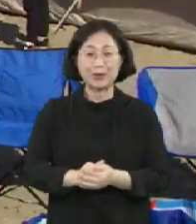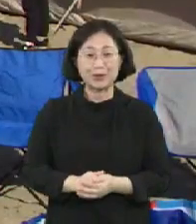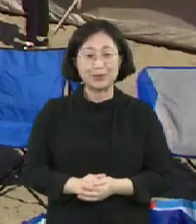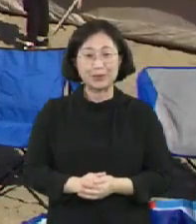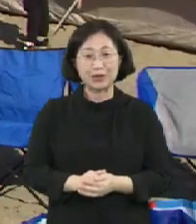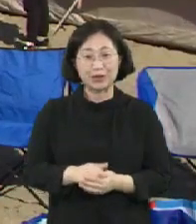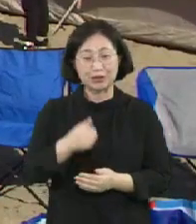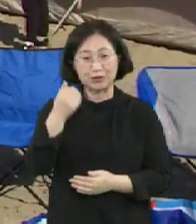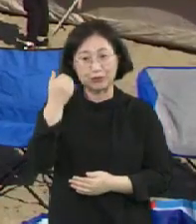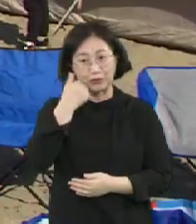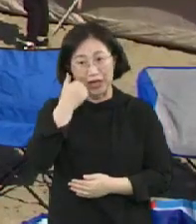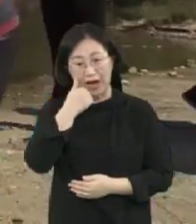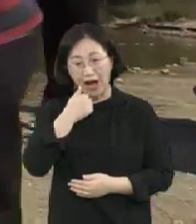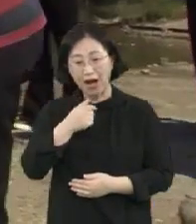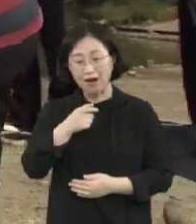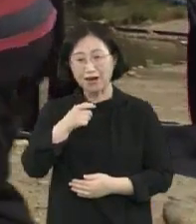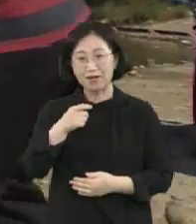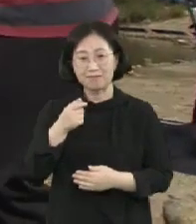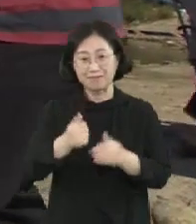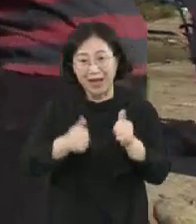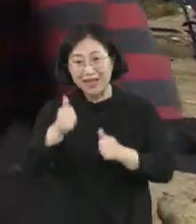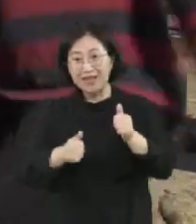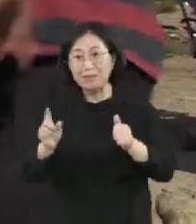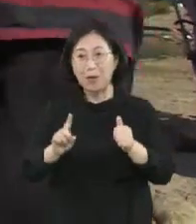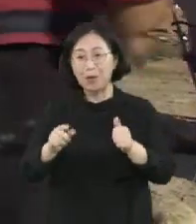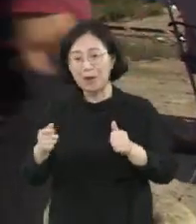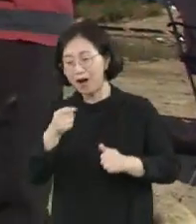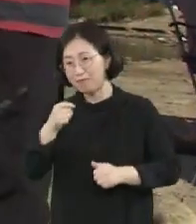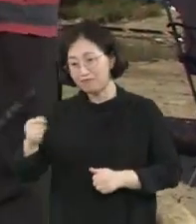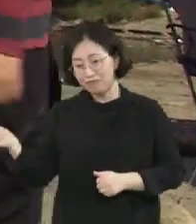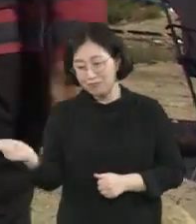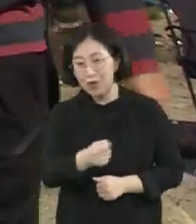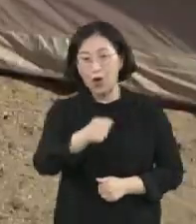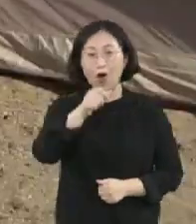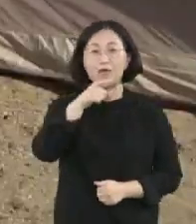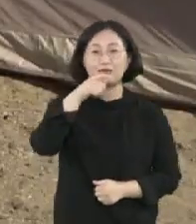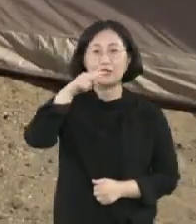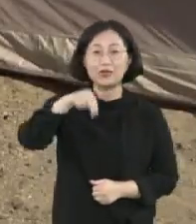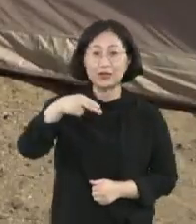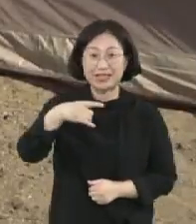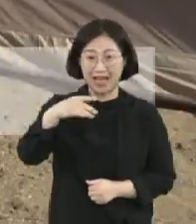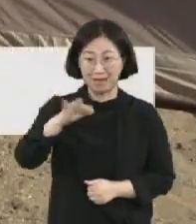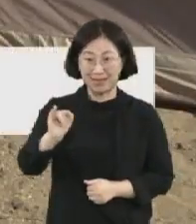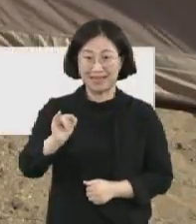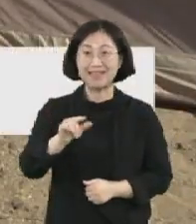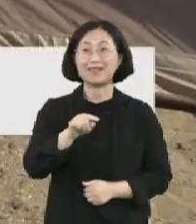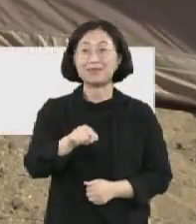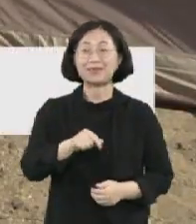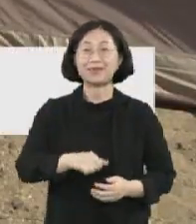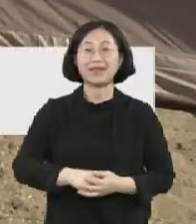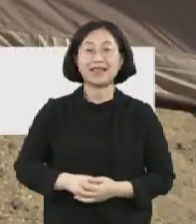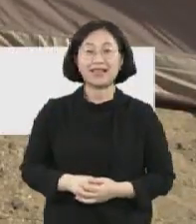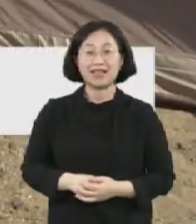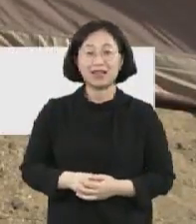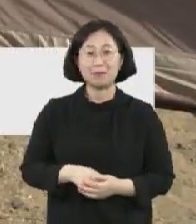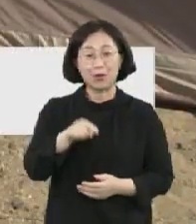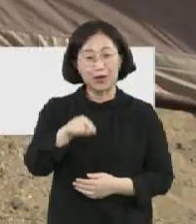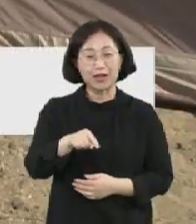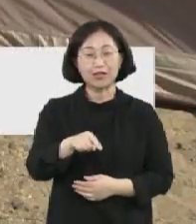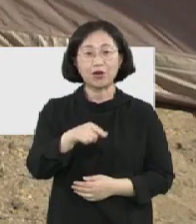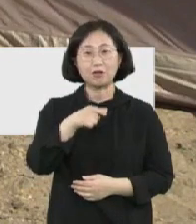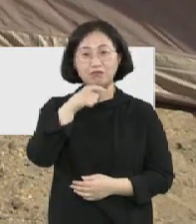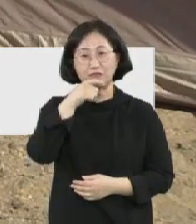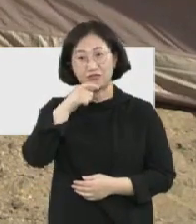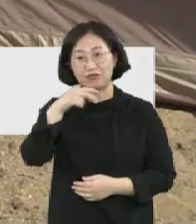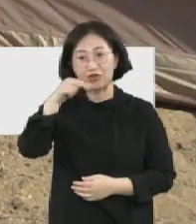누가 물수제비를 잘 뜨나 친구들과 내기도 해봅니다. 여기서 물수제비, 여기서 고구마